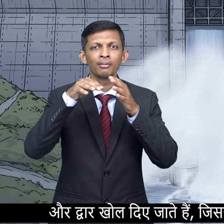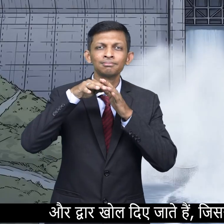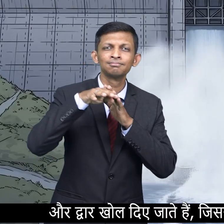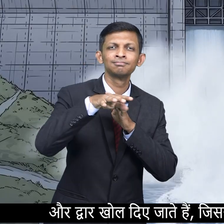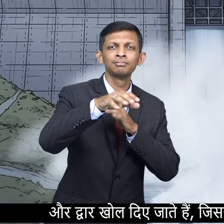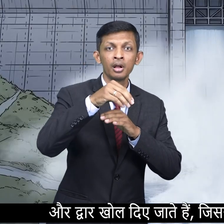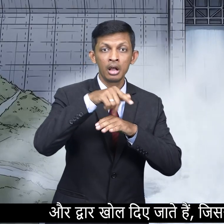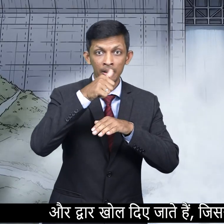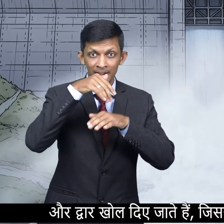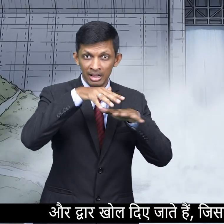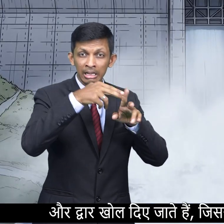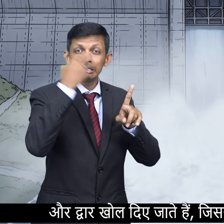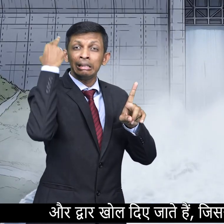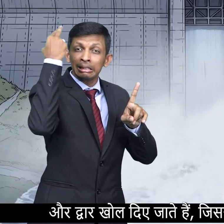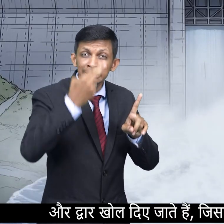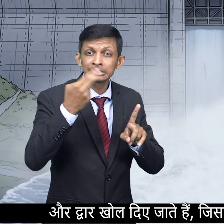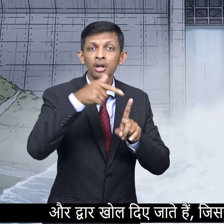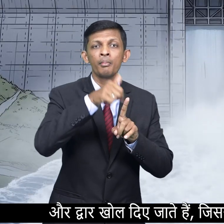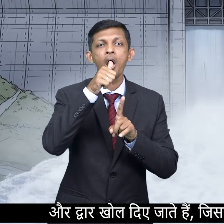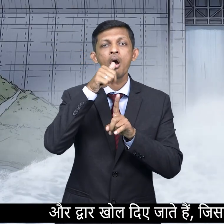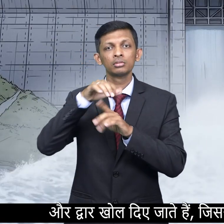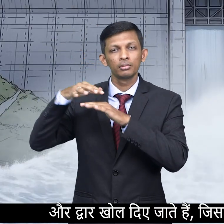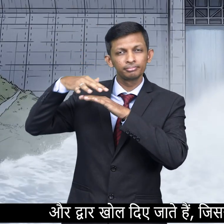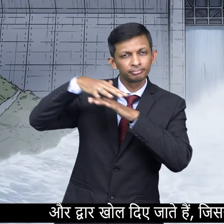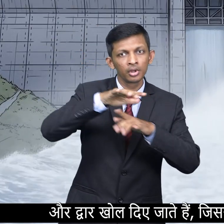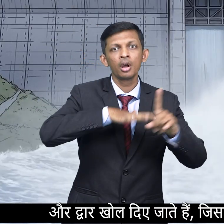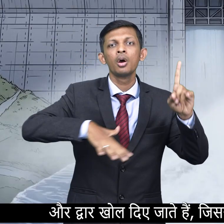के क्षेत्रों में अतिरिक्त पानी बह जाता है।